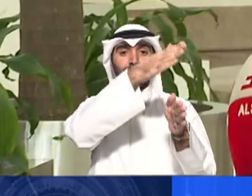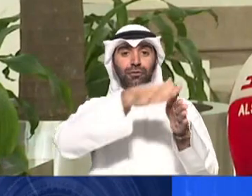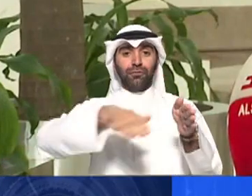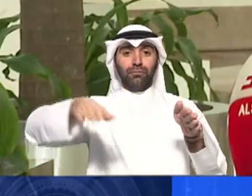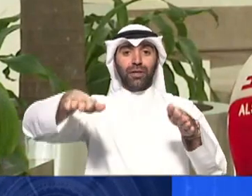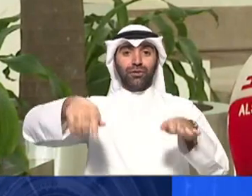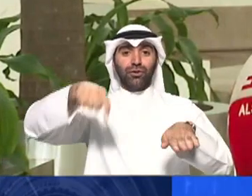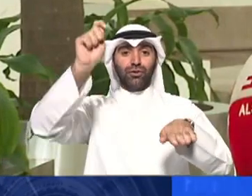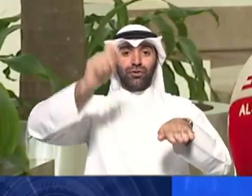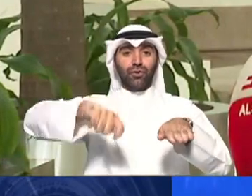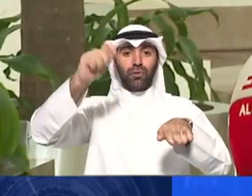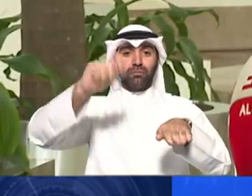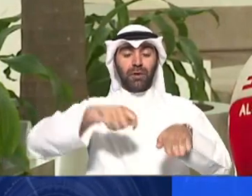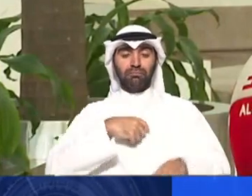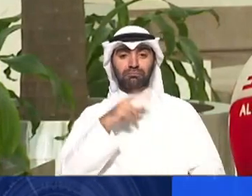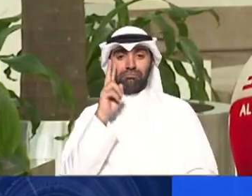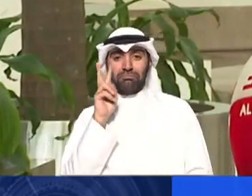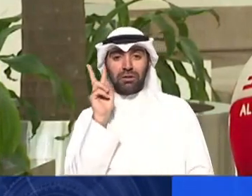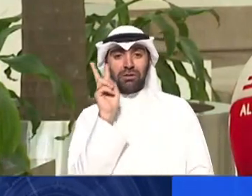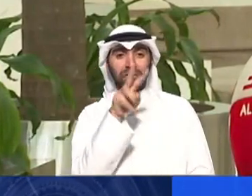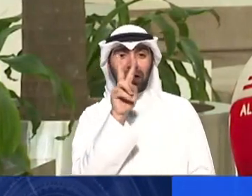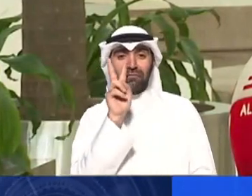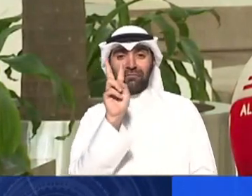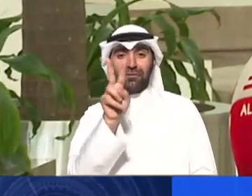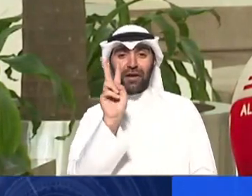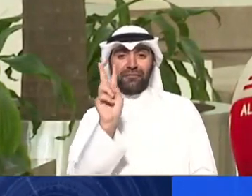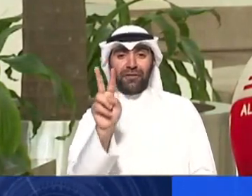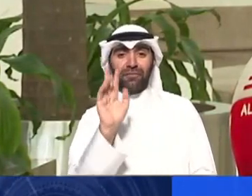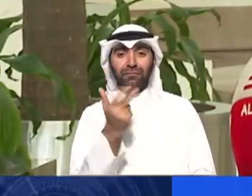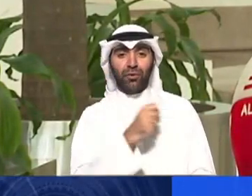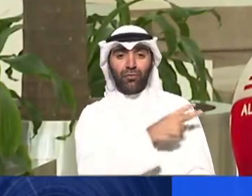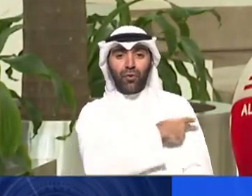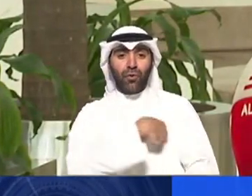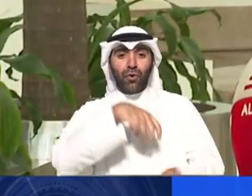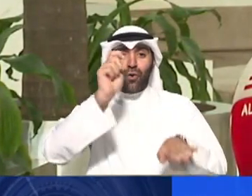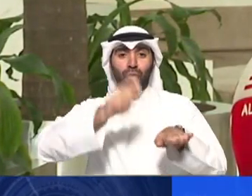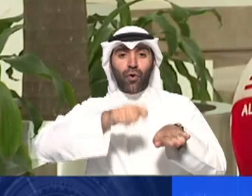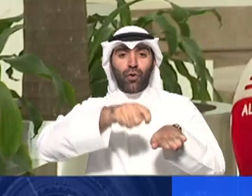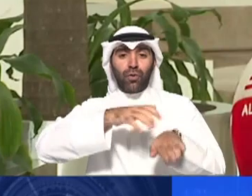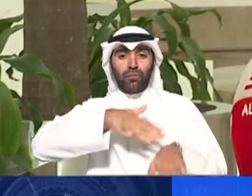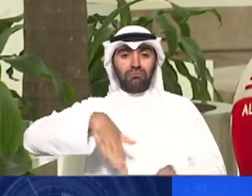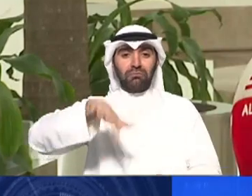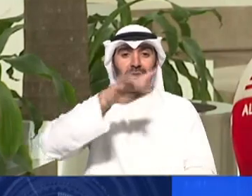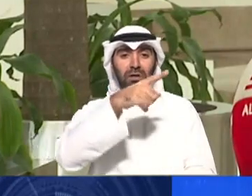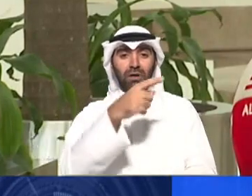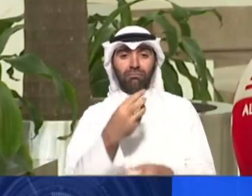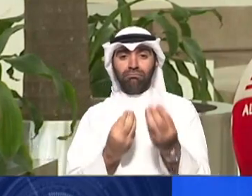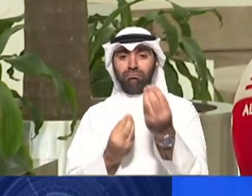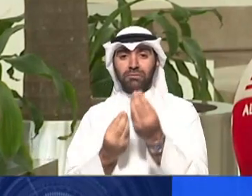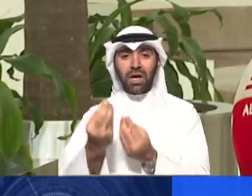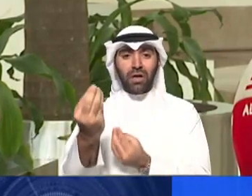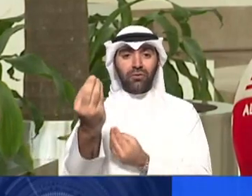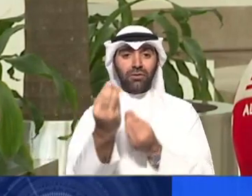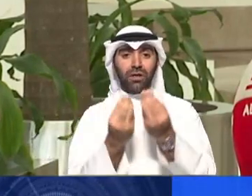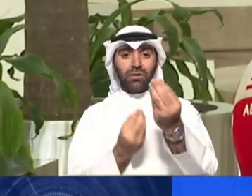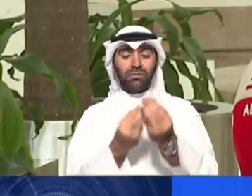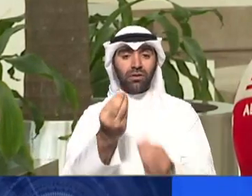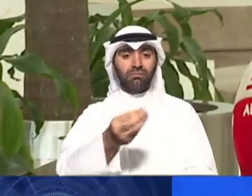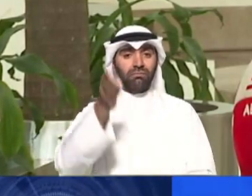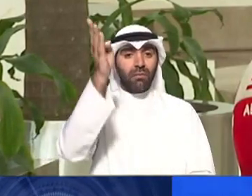عن أو نواب يتحدث عن سيناريوهات معينة ويبنون على هذه